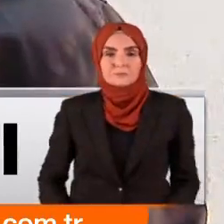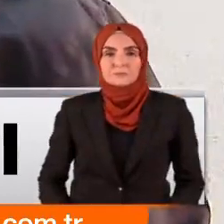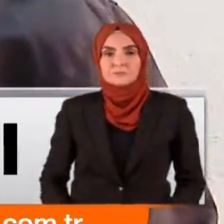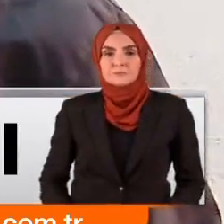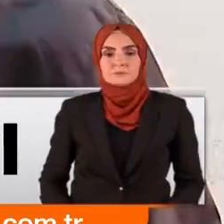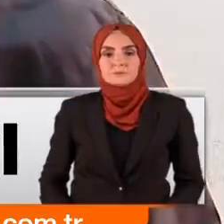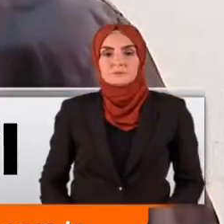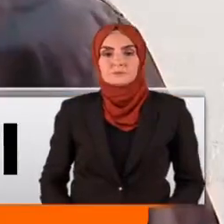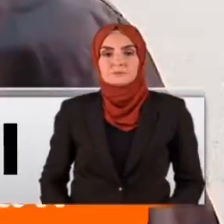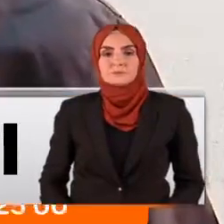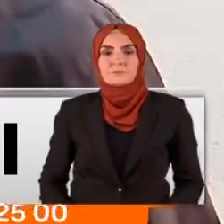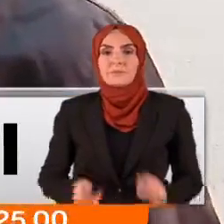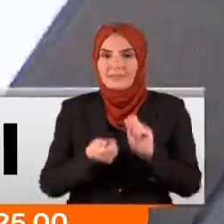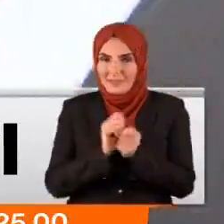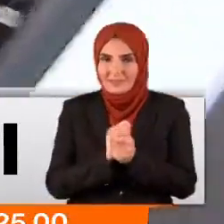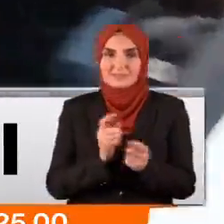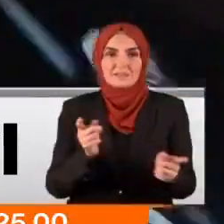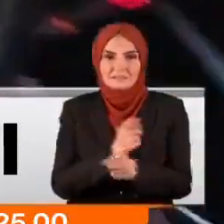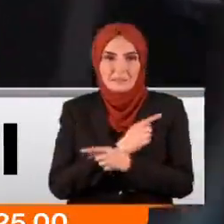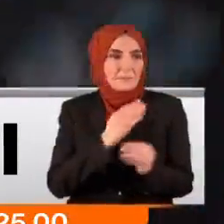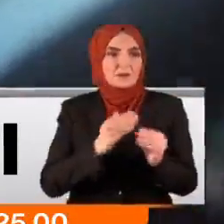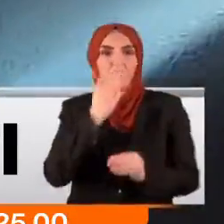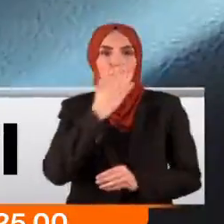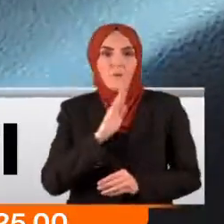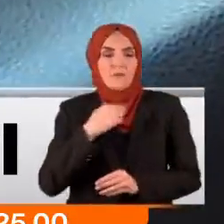Değişen veya boyası olmadığı için biz aracı beğendik.